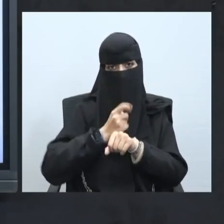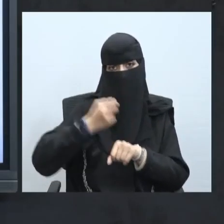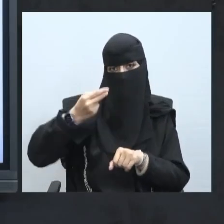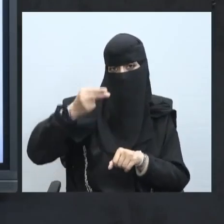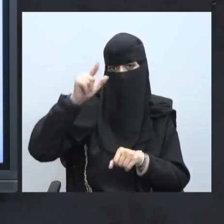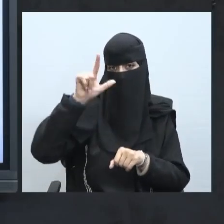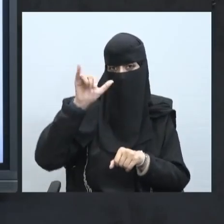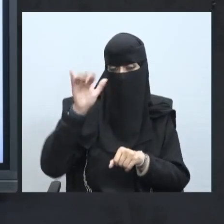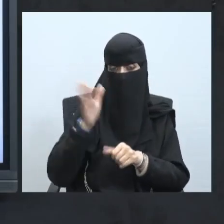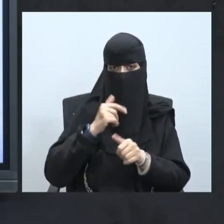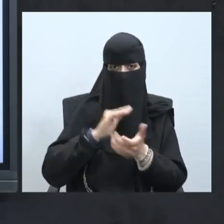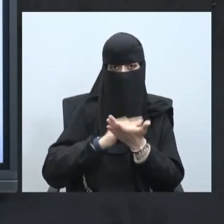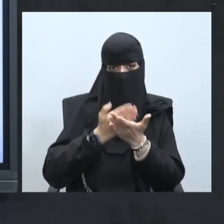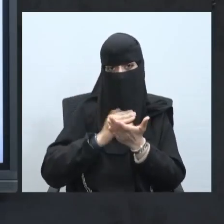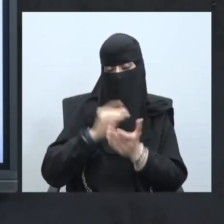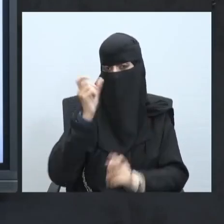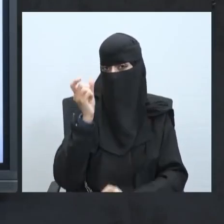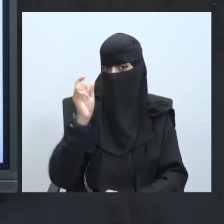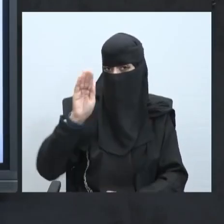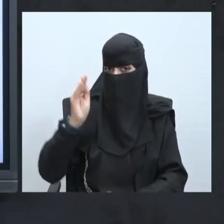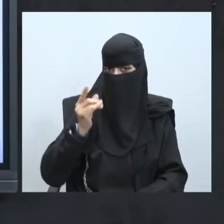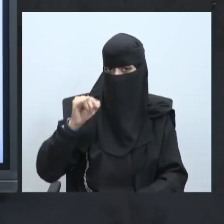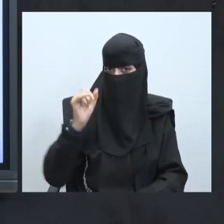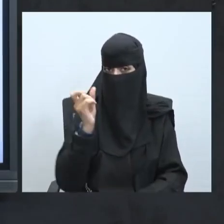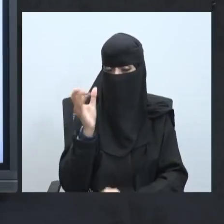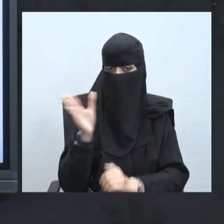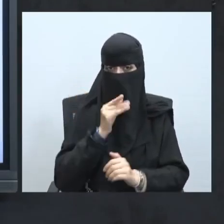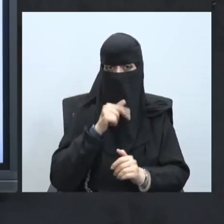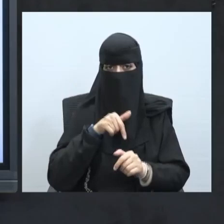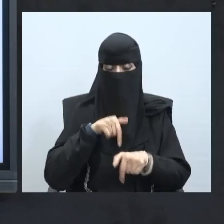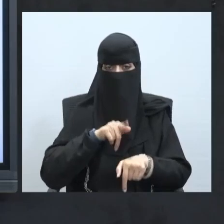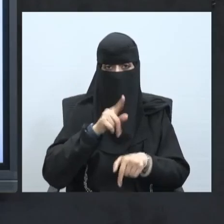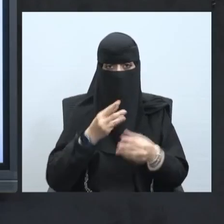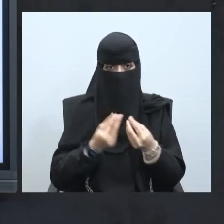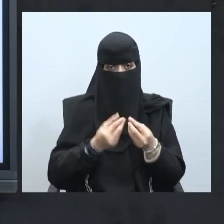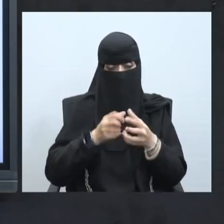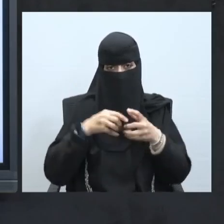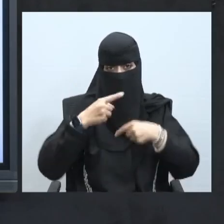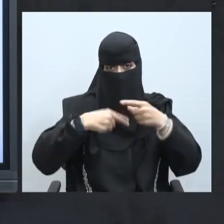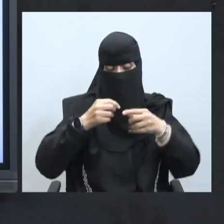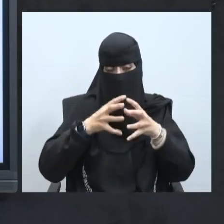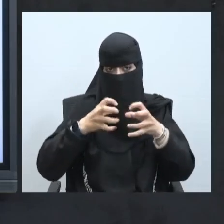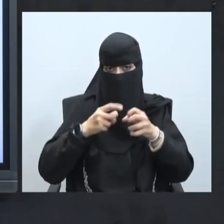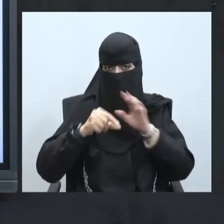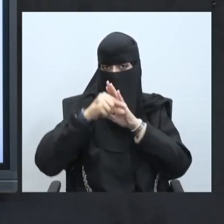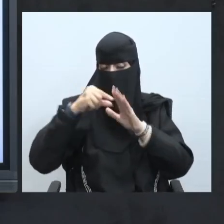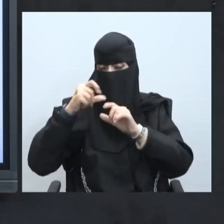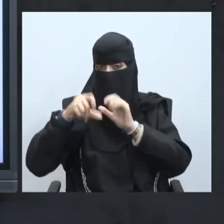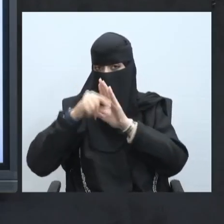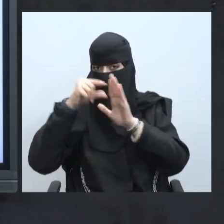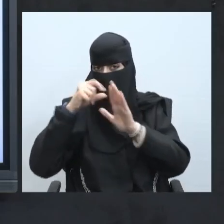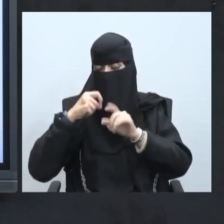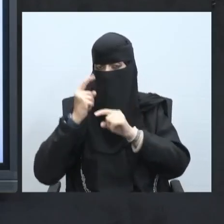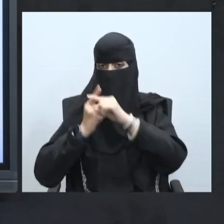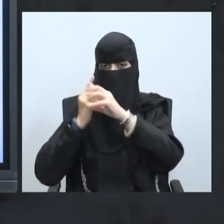معلمكم الاستاذ علي القحطاني ويرافقني في لغه الاشاره زميلتي الاستاذه نسرين النصار بمشيئه الله نستكمل واياكم